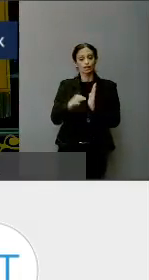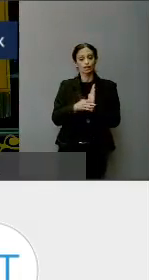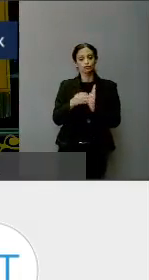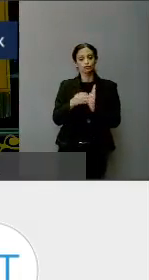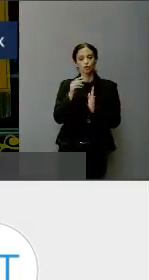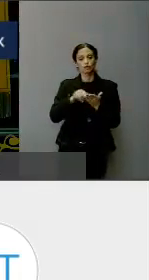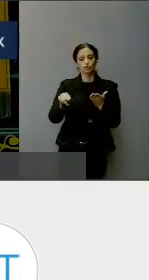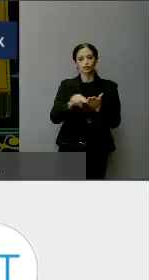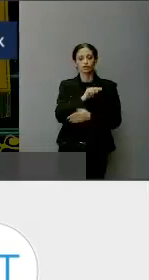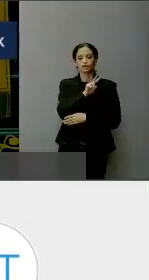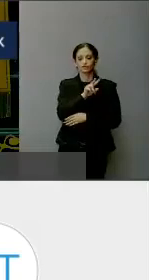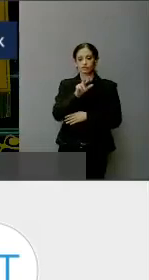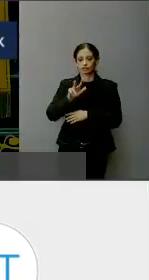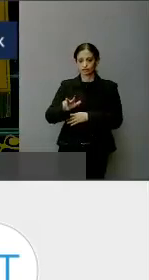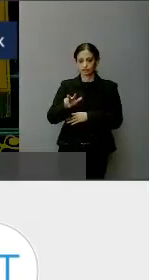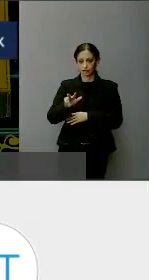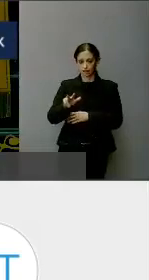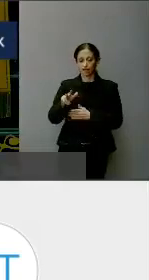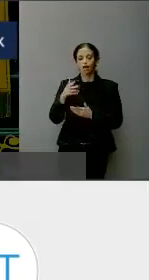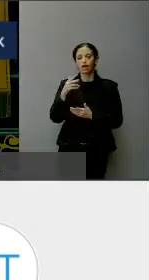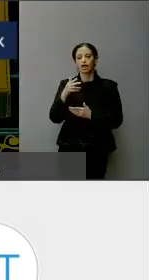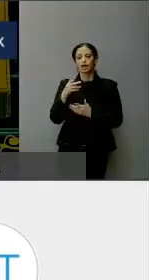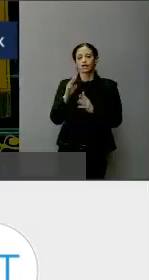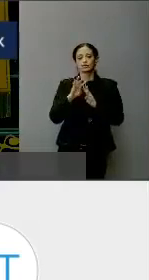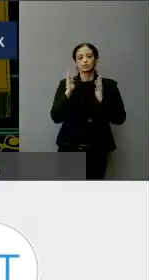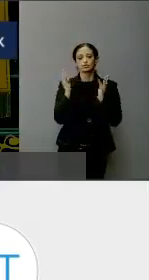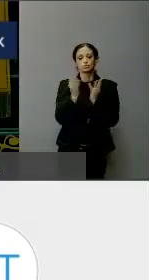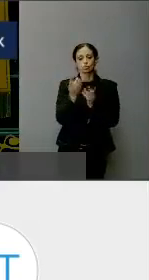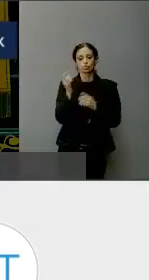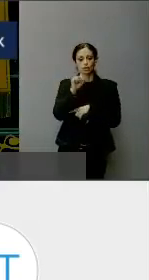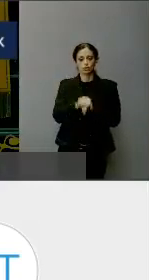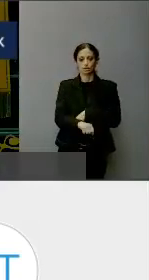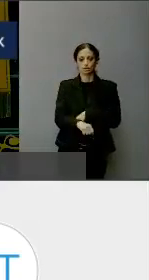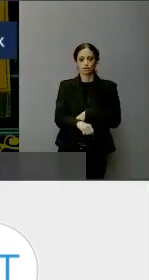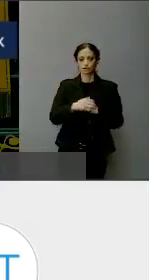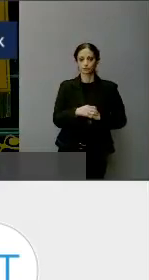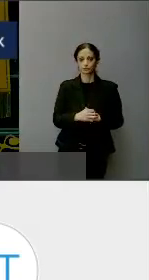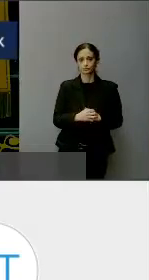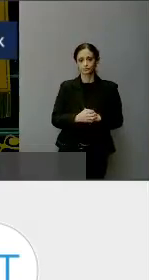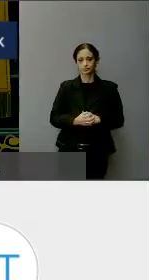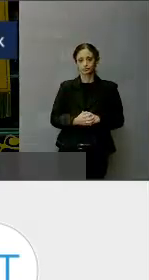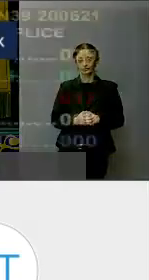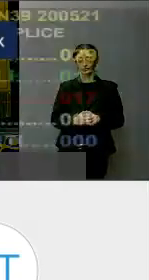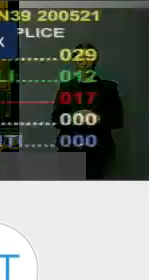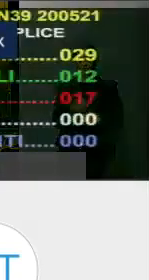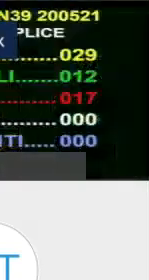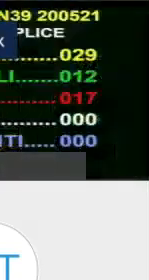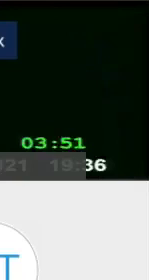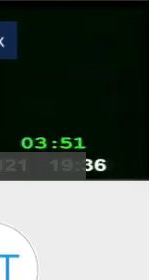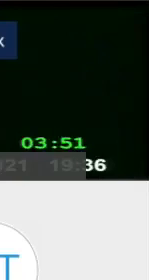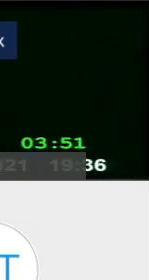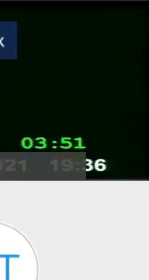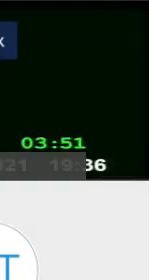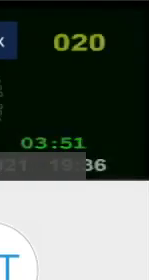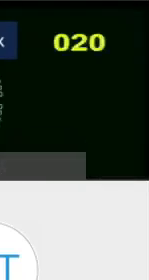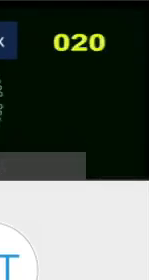giorno numero 23 con parere contrario della giunta si vota